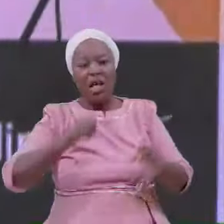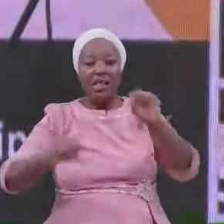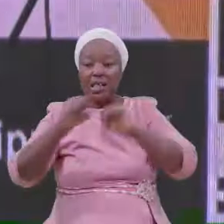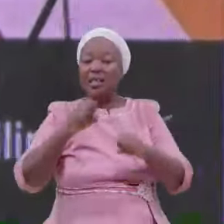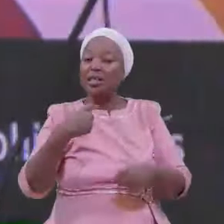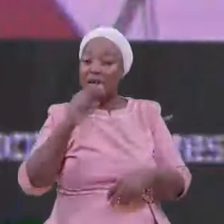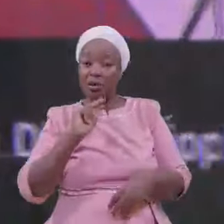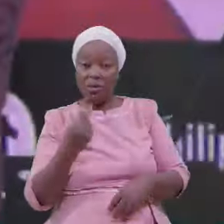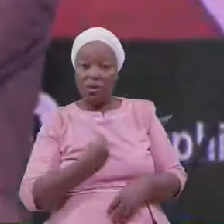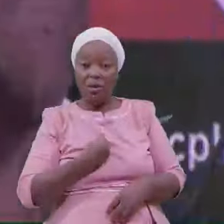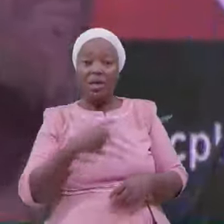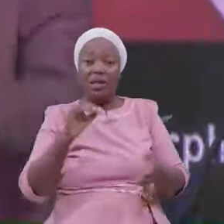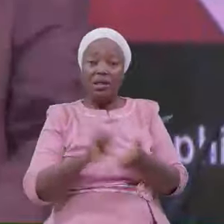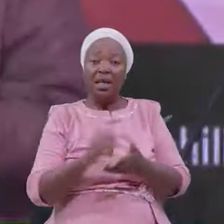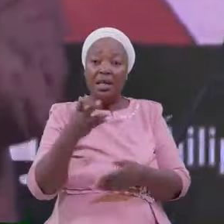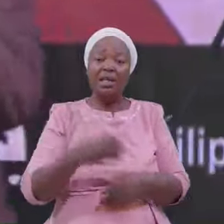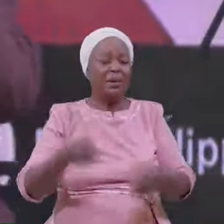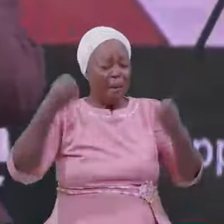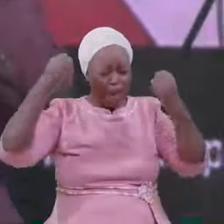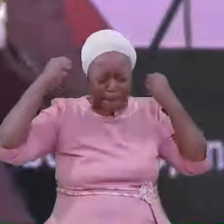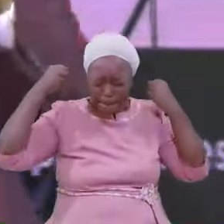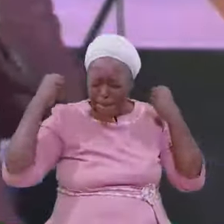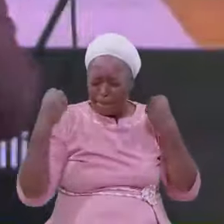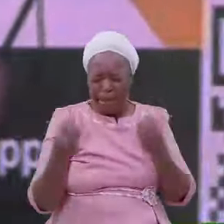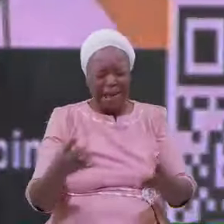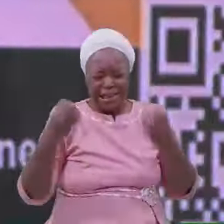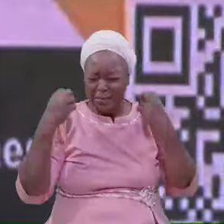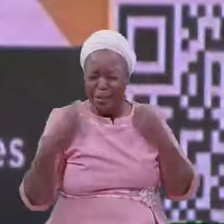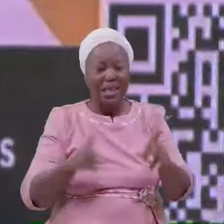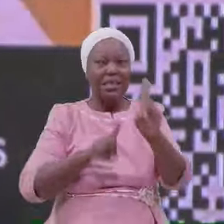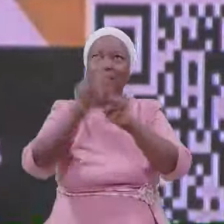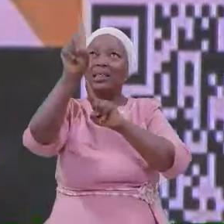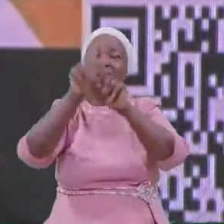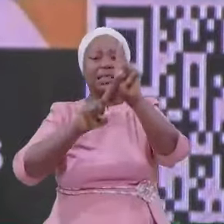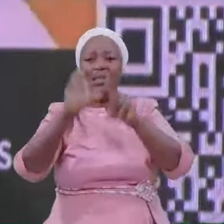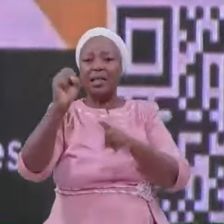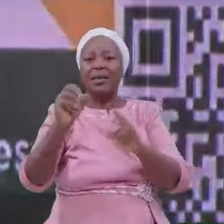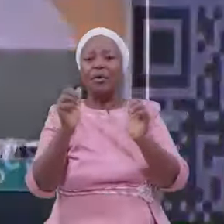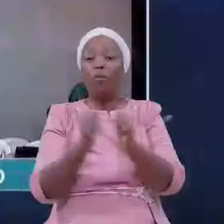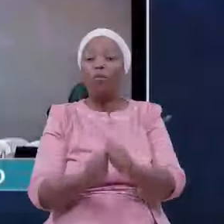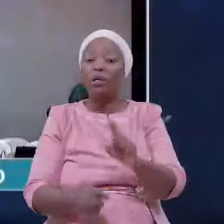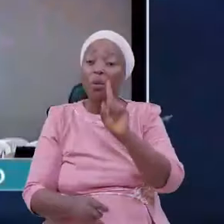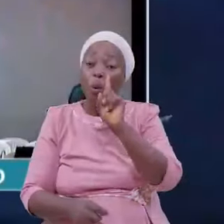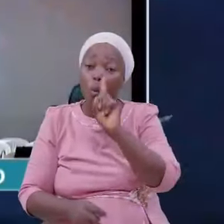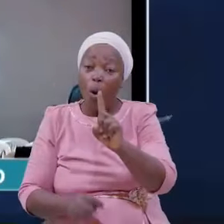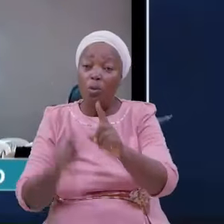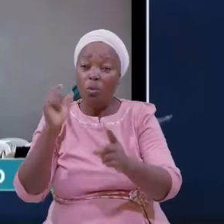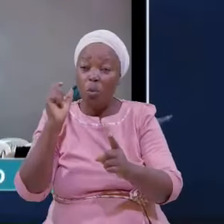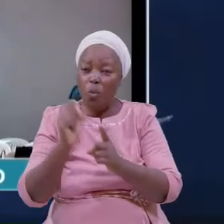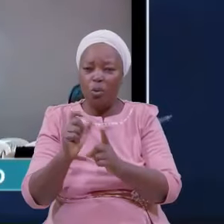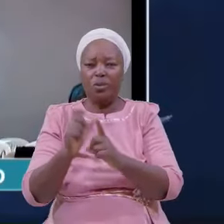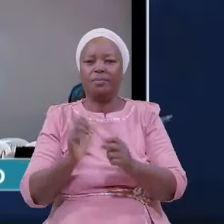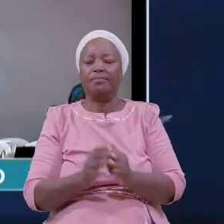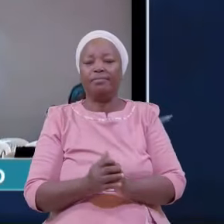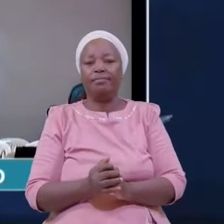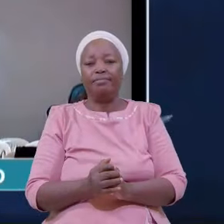are uncountable number of stars with one word. Isang salita lamang ang